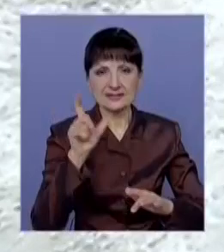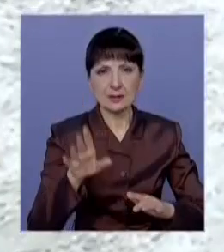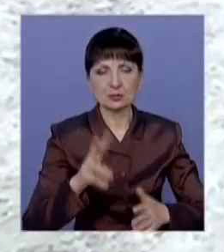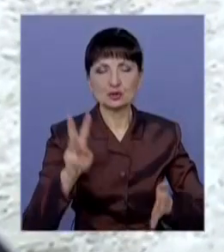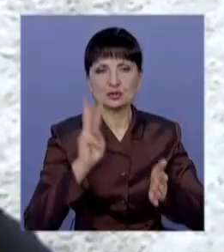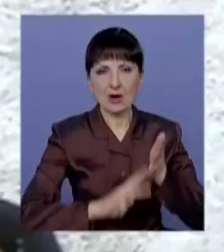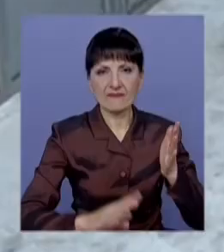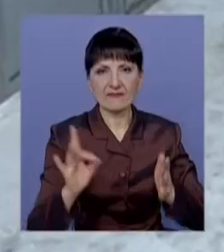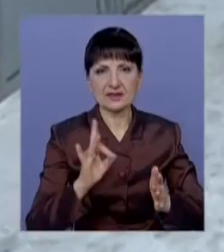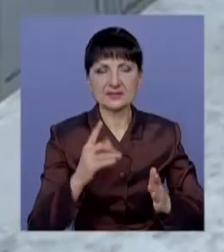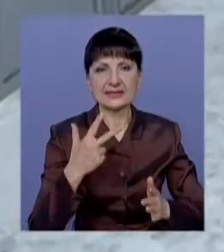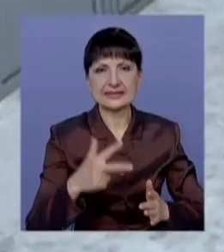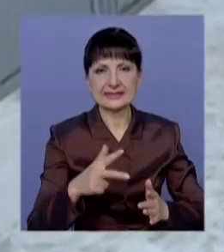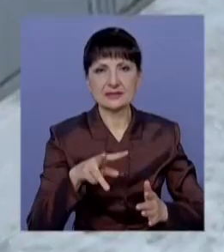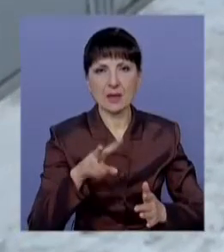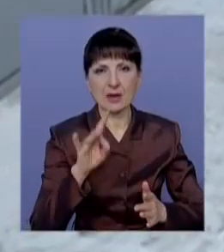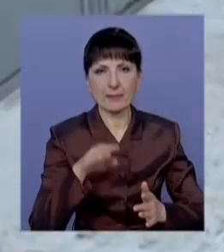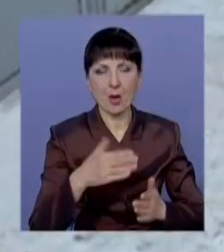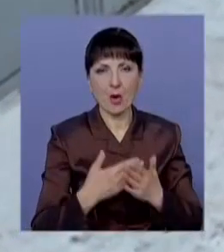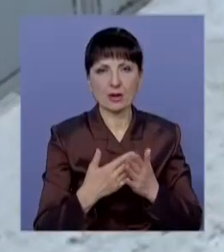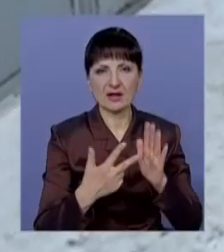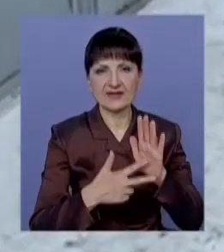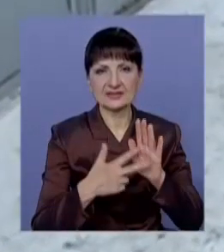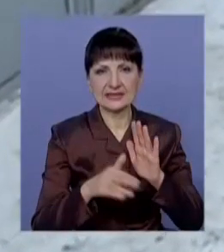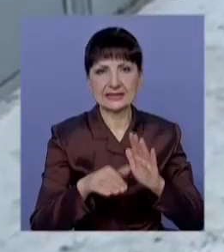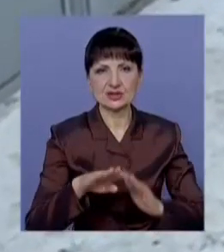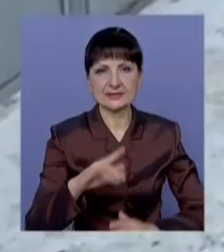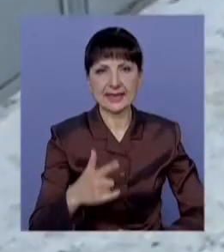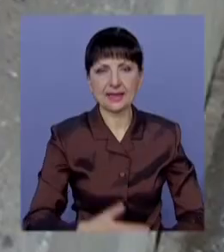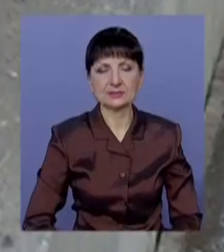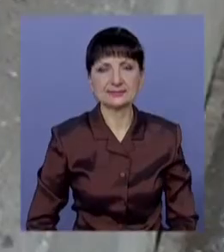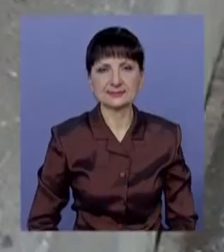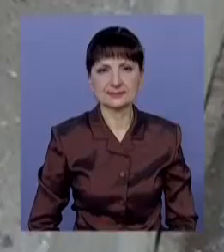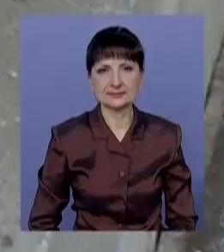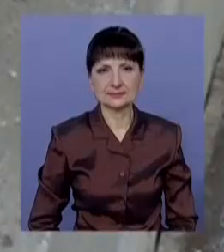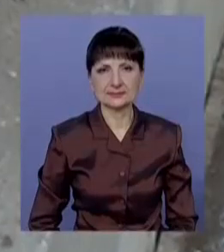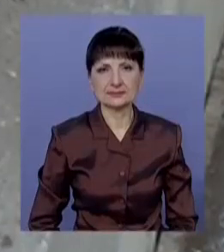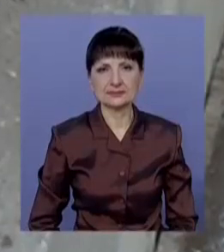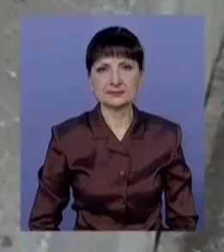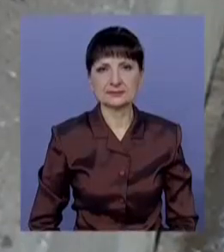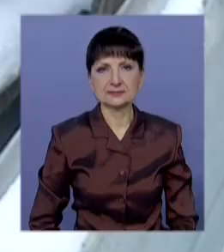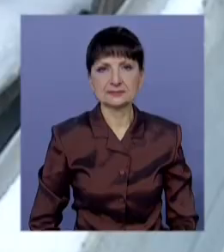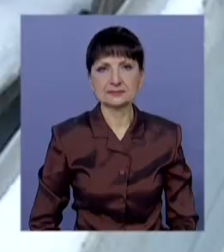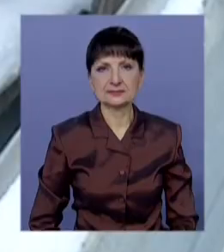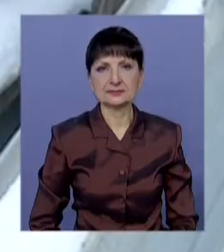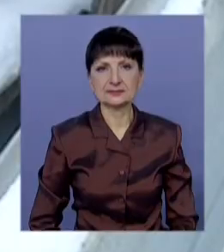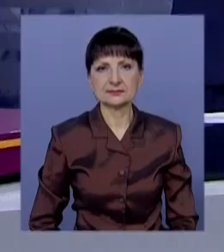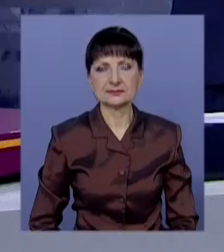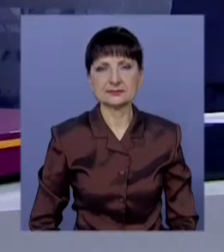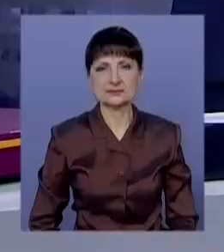грозит штраф в размере 30 МРП. Это около 80 тысяч тенге. Денис Земцов, Рашид Шукуралиев, телеканал